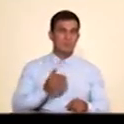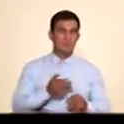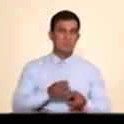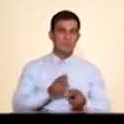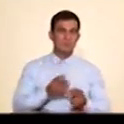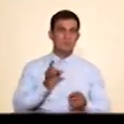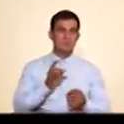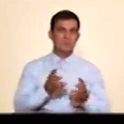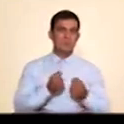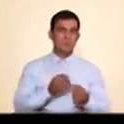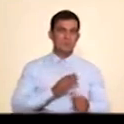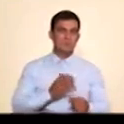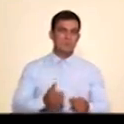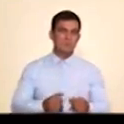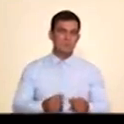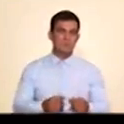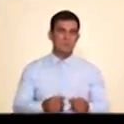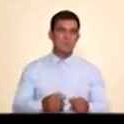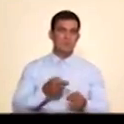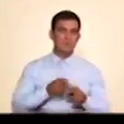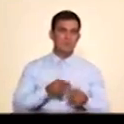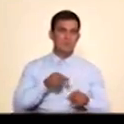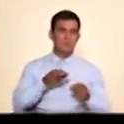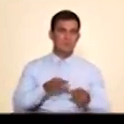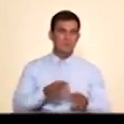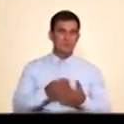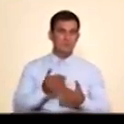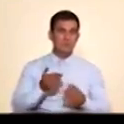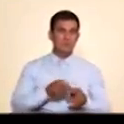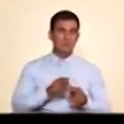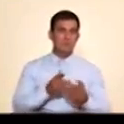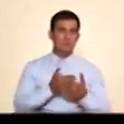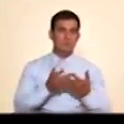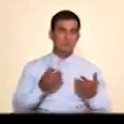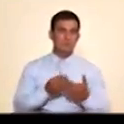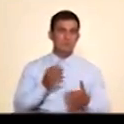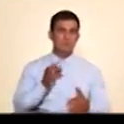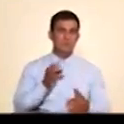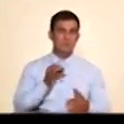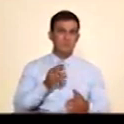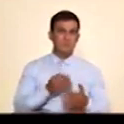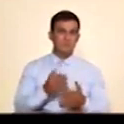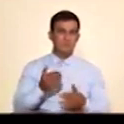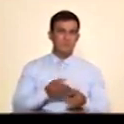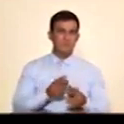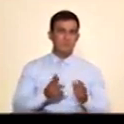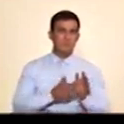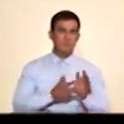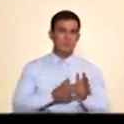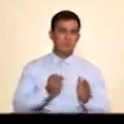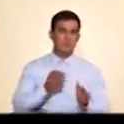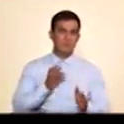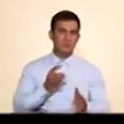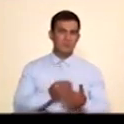yo'nalish oldi uning qo'shini. Lekin bu vaqtda Pireney yarim orolida ham mana shu aynan 8 asrning